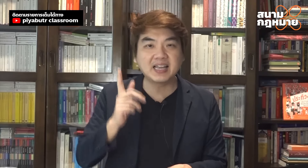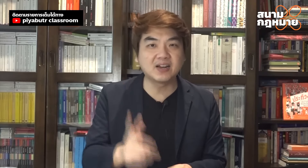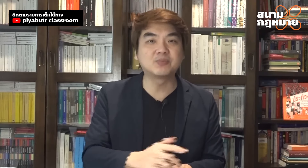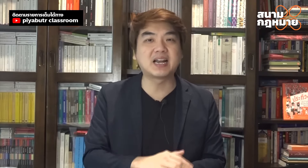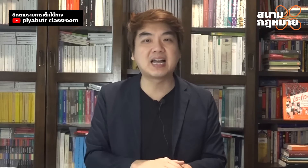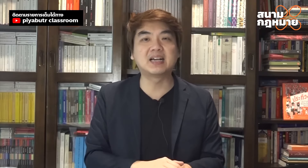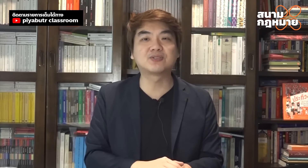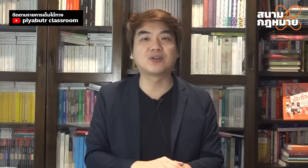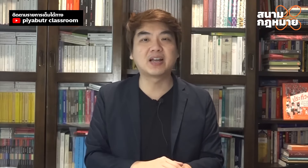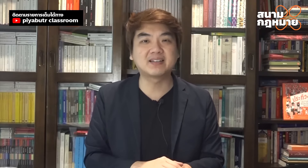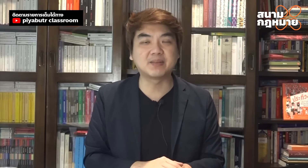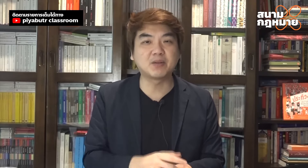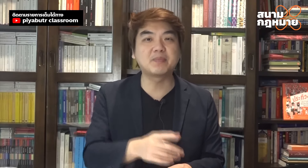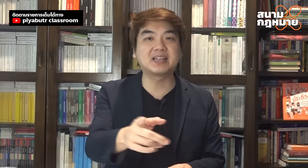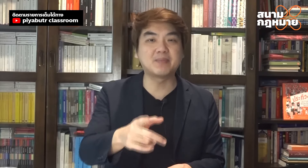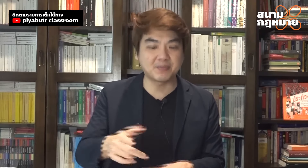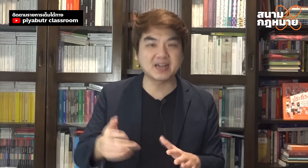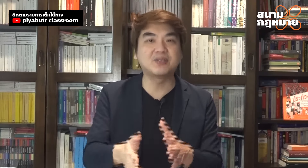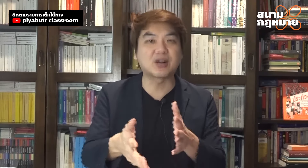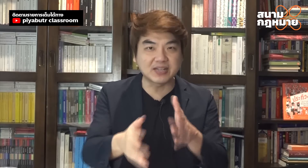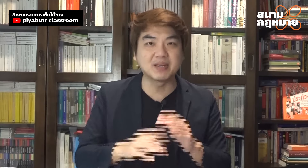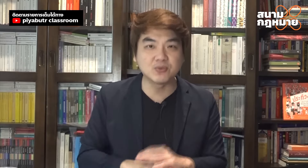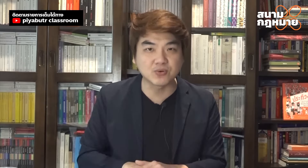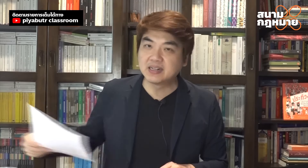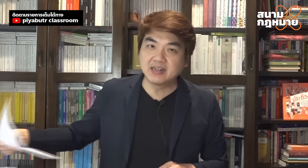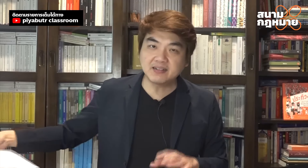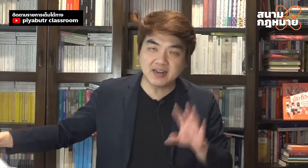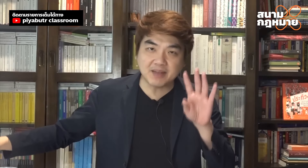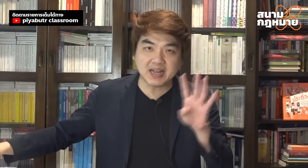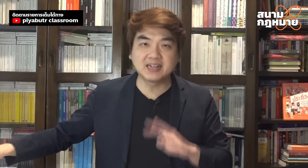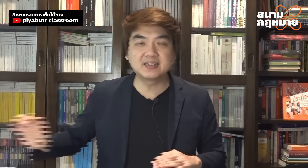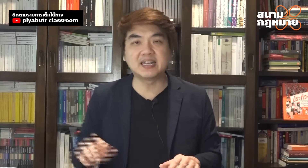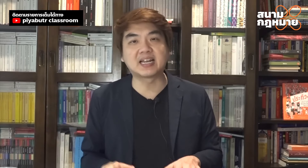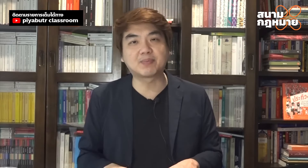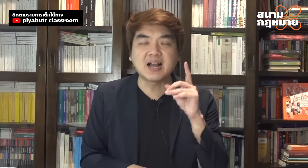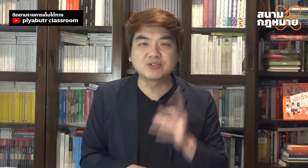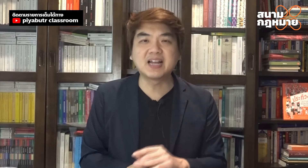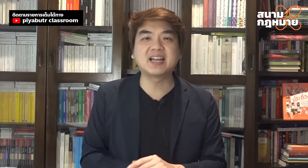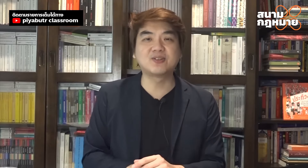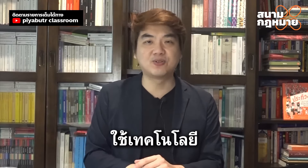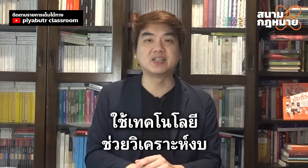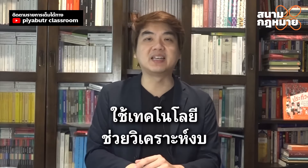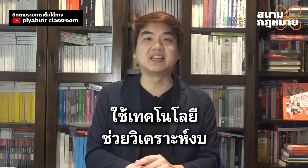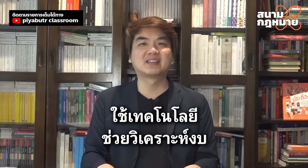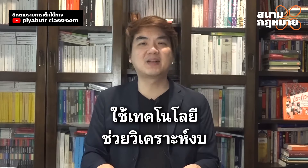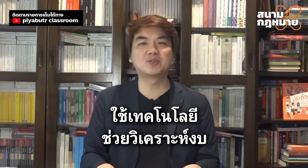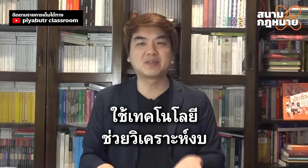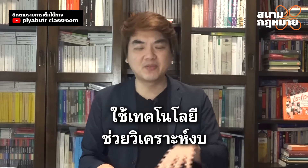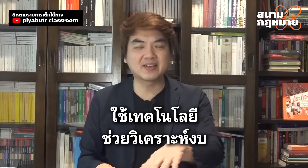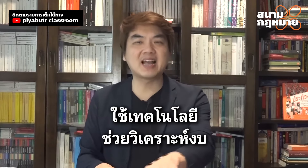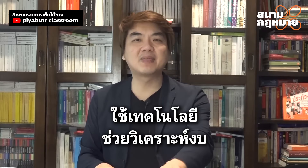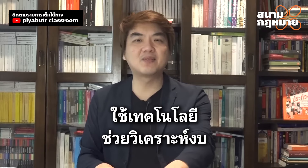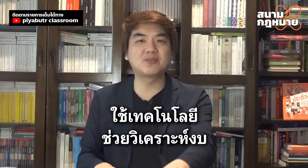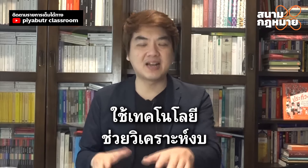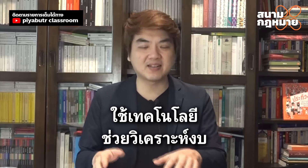ไกลให้ถล่มทลายเกิน250เขาไปเป็นรัฐบาลพรรคเดียวเดี๋ยวเขาทำให้ดูลักษณะประการที่4ครับเขาใช้เทคโนโลยีท่านผู้ชมท่าน